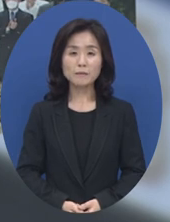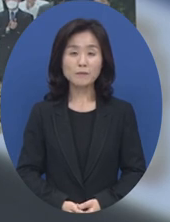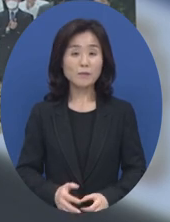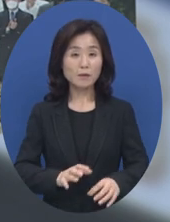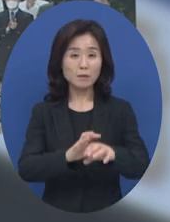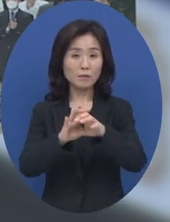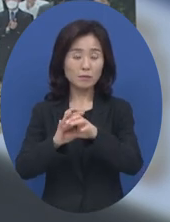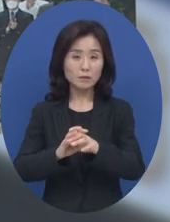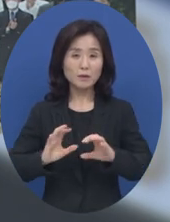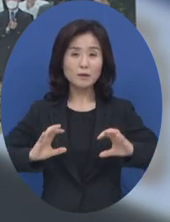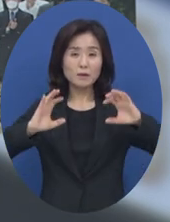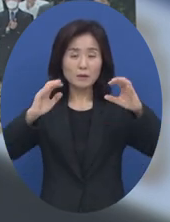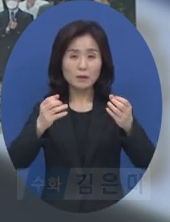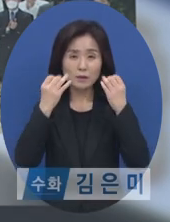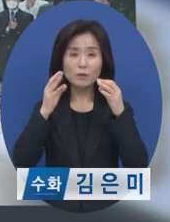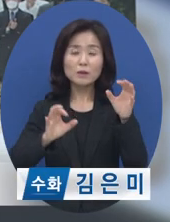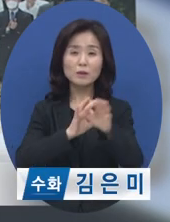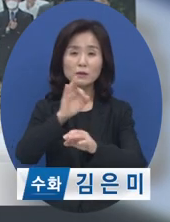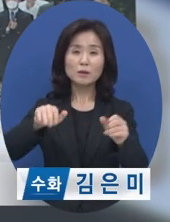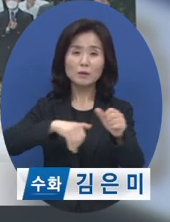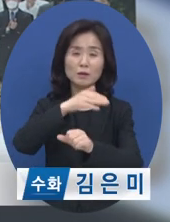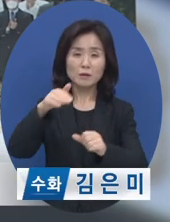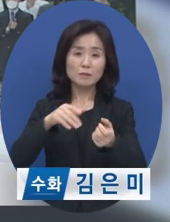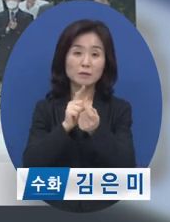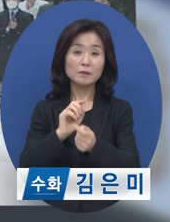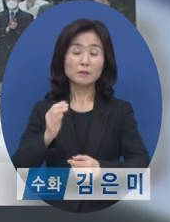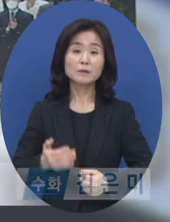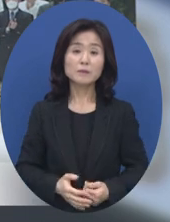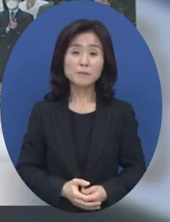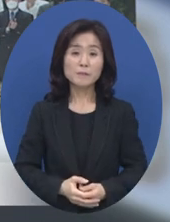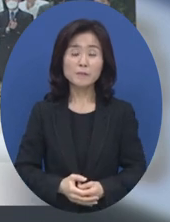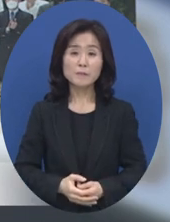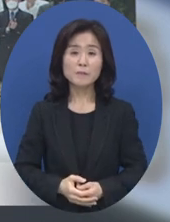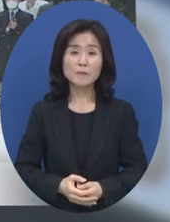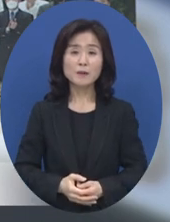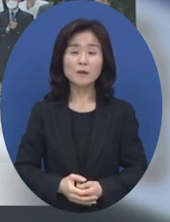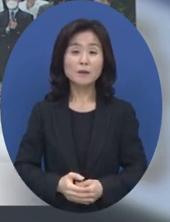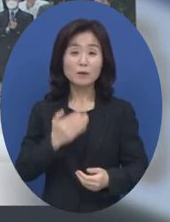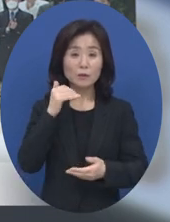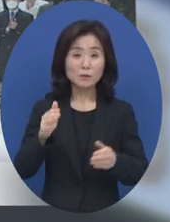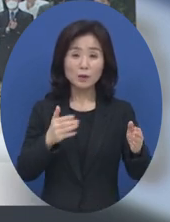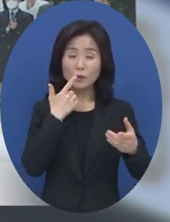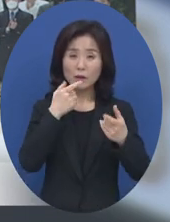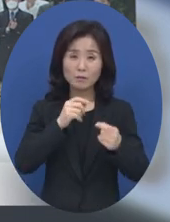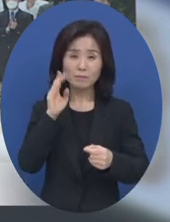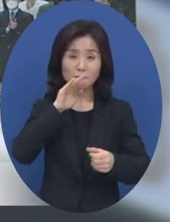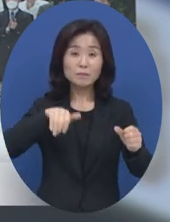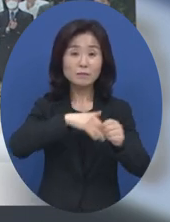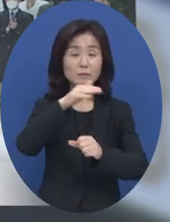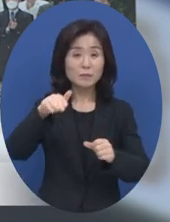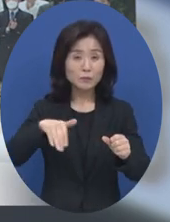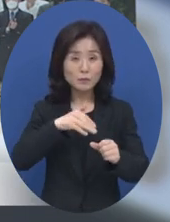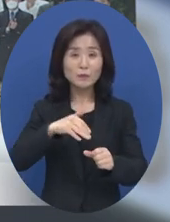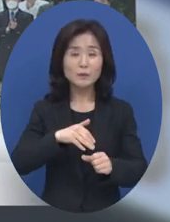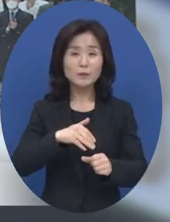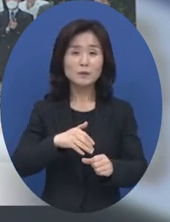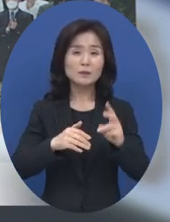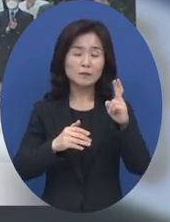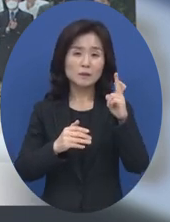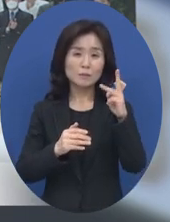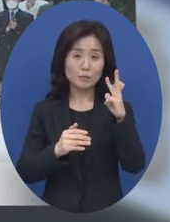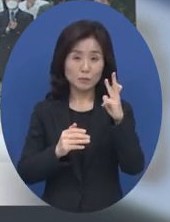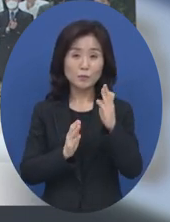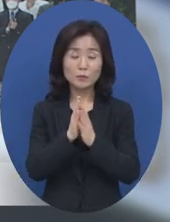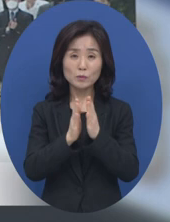코로나19로 전 세계가 새로운 경제 환경에 놓였습니다. 민선 7기 경기도는 이런 악재 속에서도 13조 규모의 투자